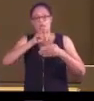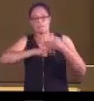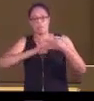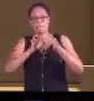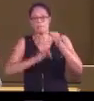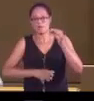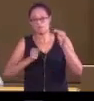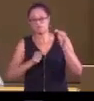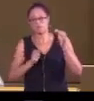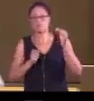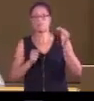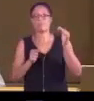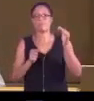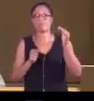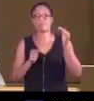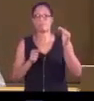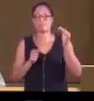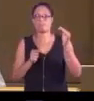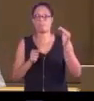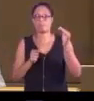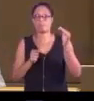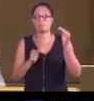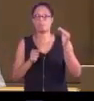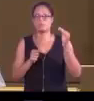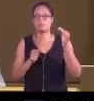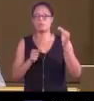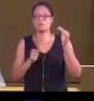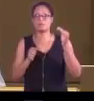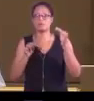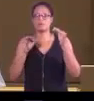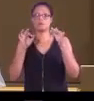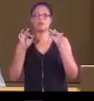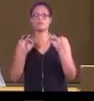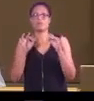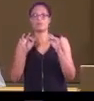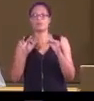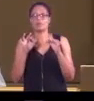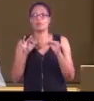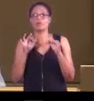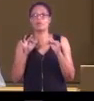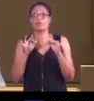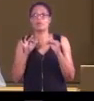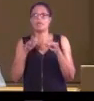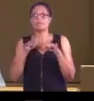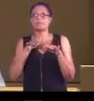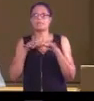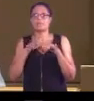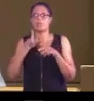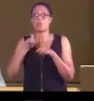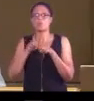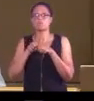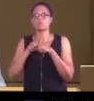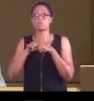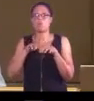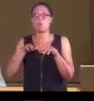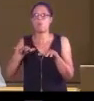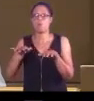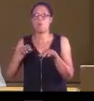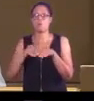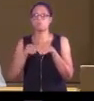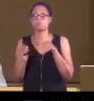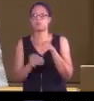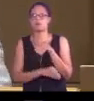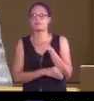présenté, le bilan passe sous silence ce système d'irrigation qui est actuellement